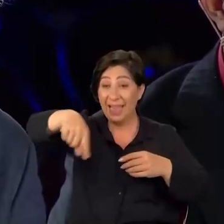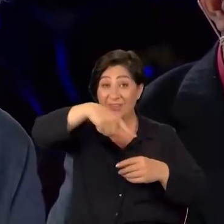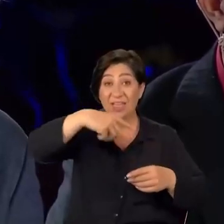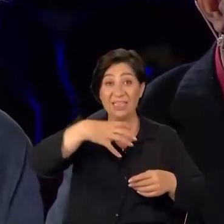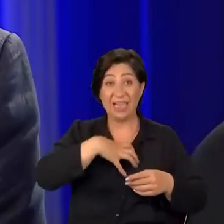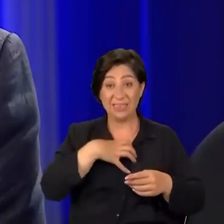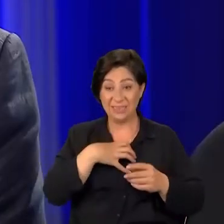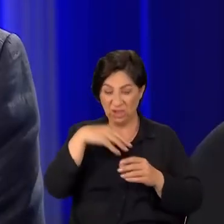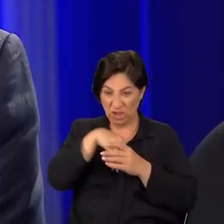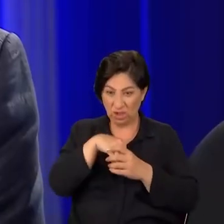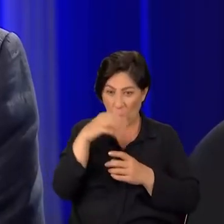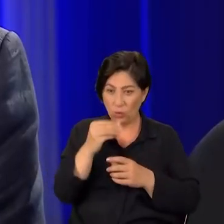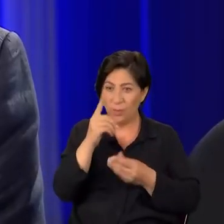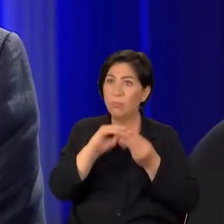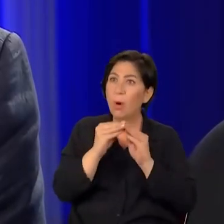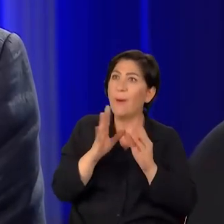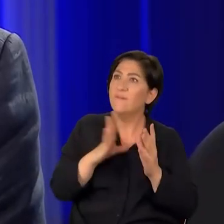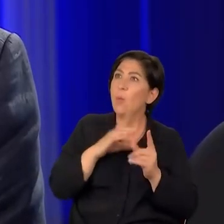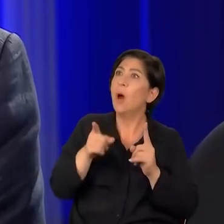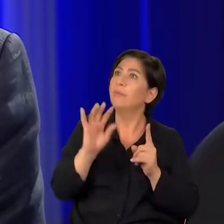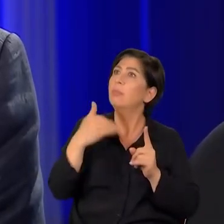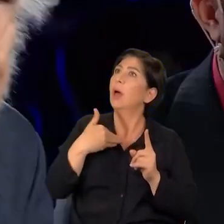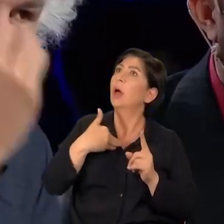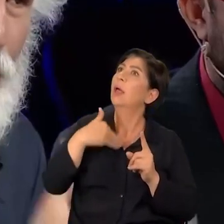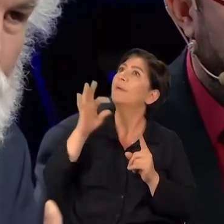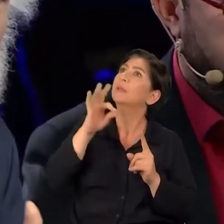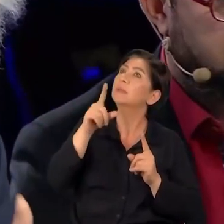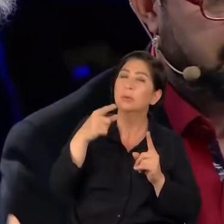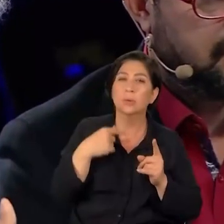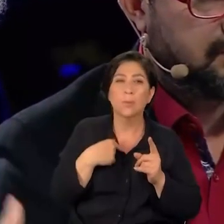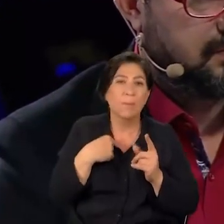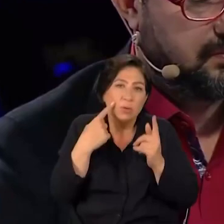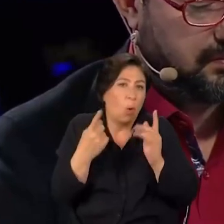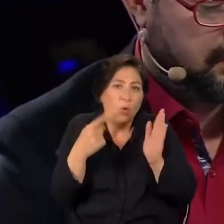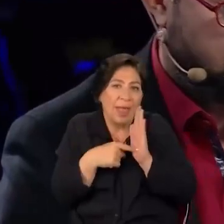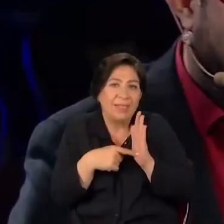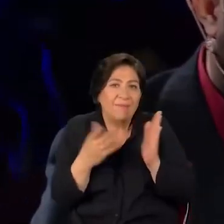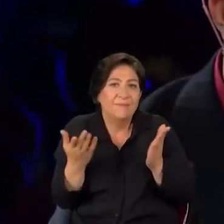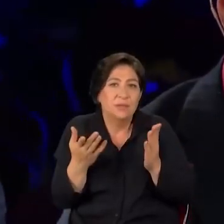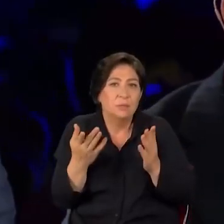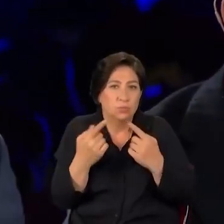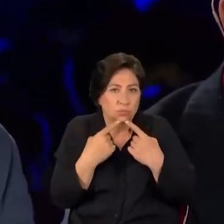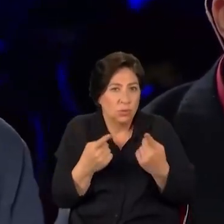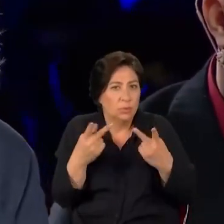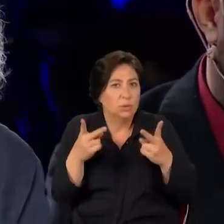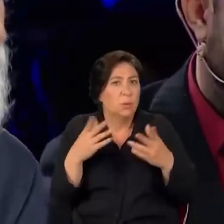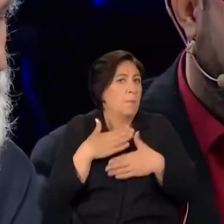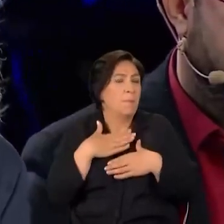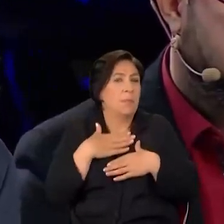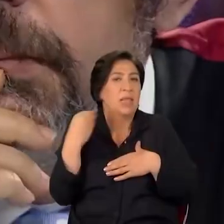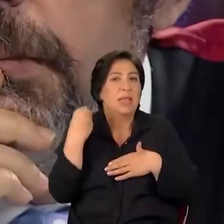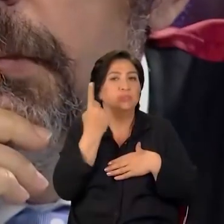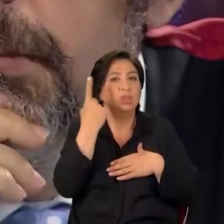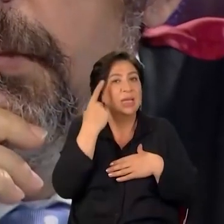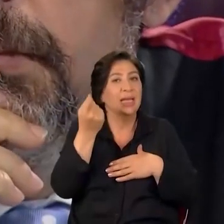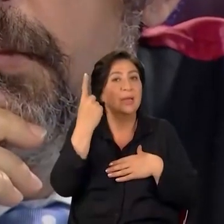etrafında kendisini bulacağı bir, ben buna ideoloji diyorum, yani o da bir ideolojidir. Çünkü, diyebilir miyiz buna? Tabii